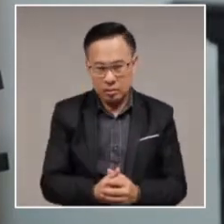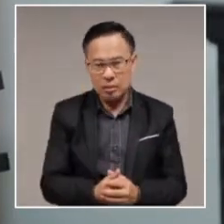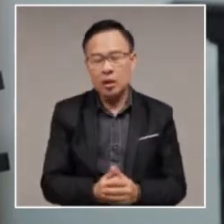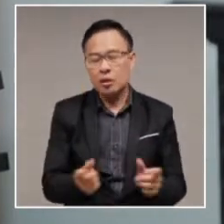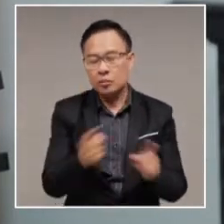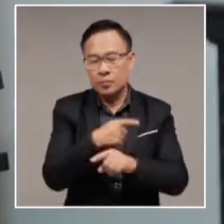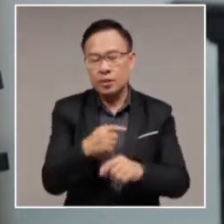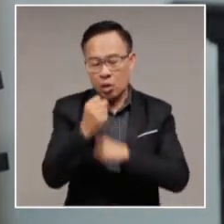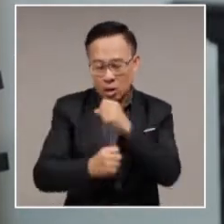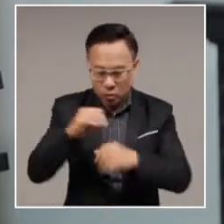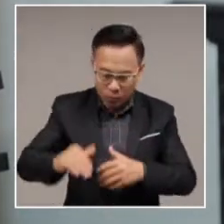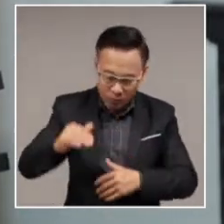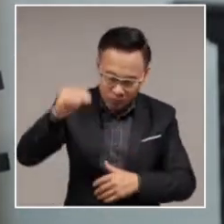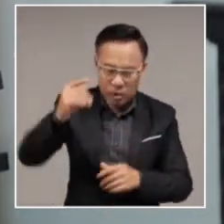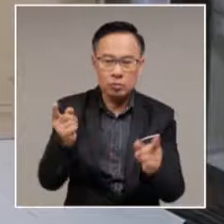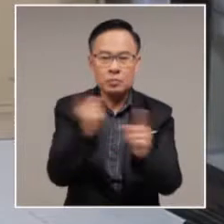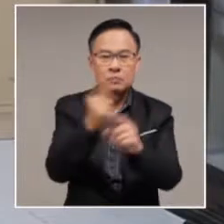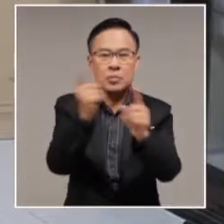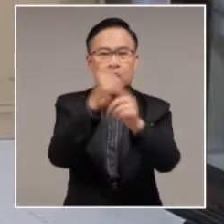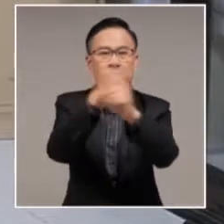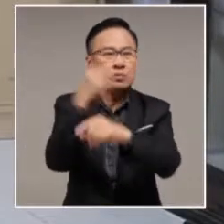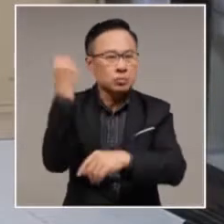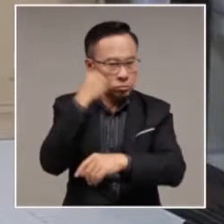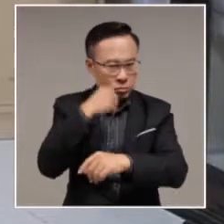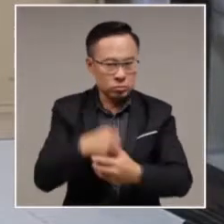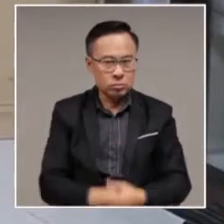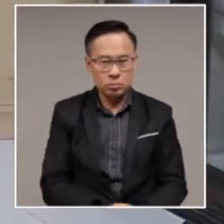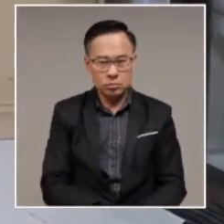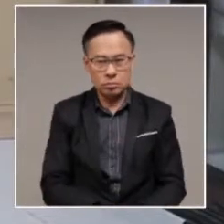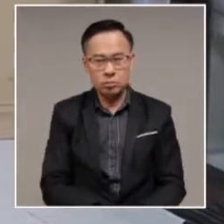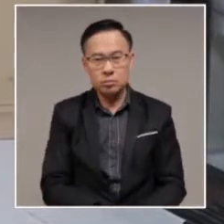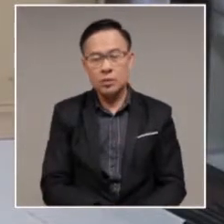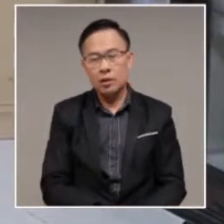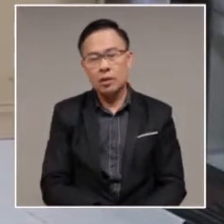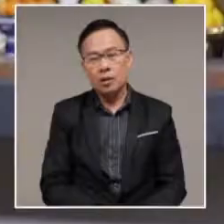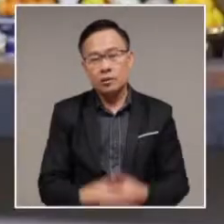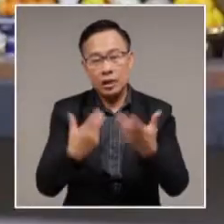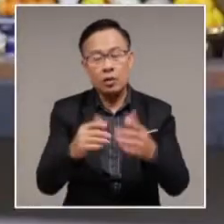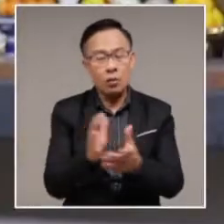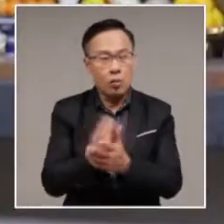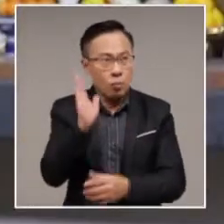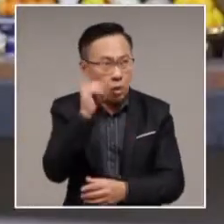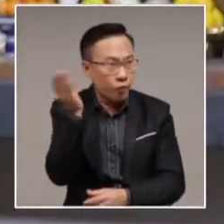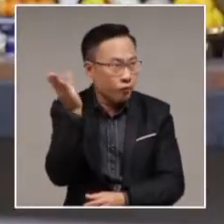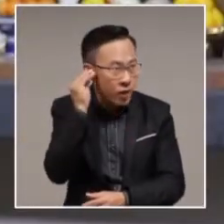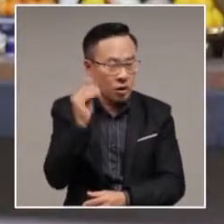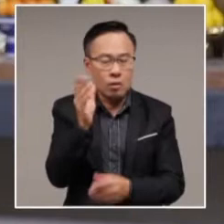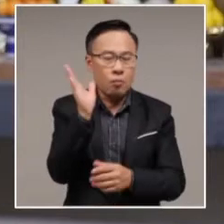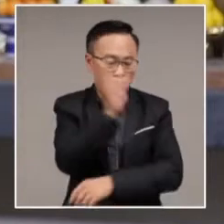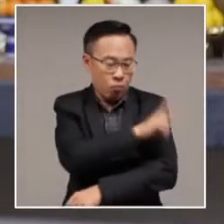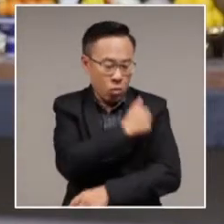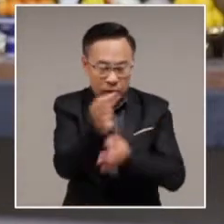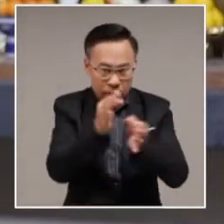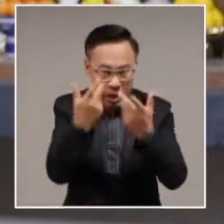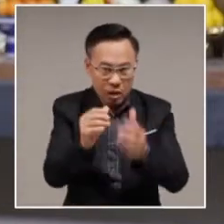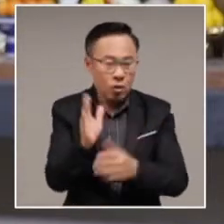ก็ต้องเปลี่ยนตามวัยค่ะ อย่างนี้ก็แปลว่าพอหลังจากนั้นก็คือคุณพ่อเองเขาก็เลยมีการใส่